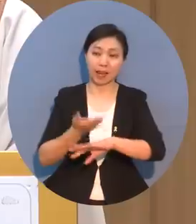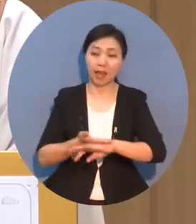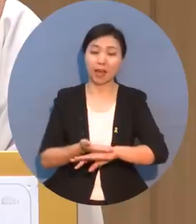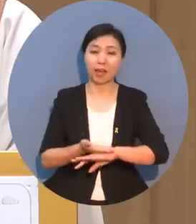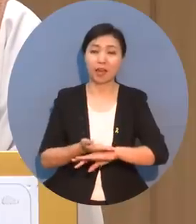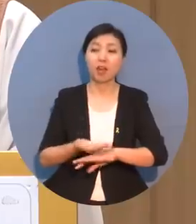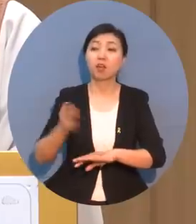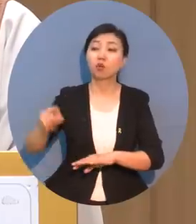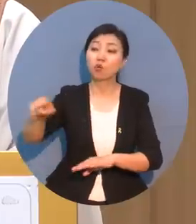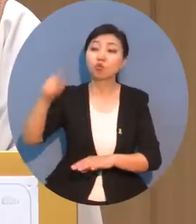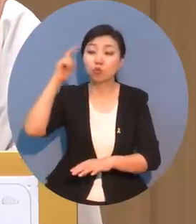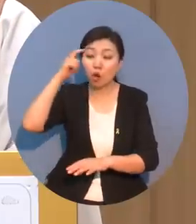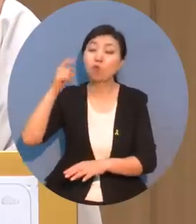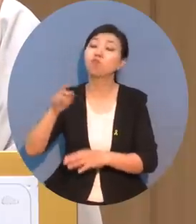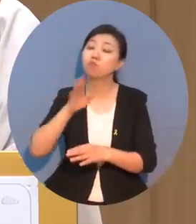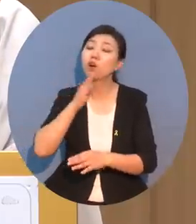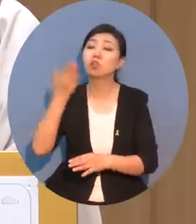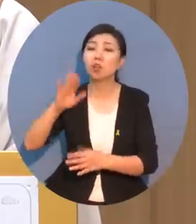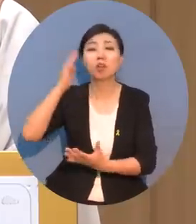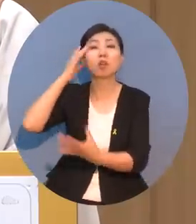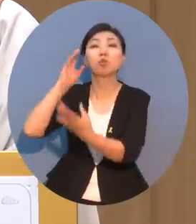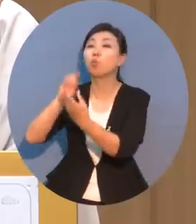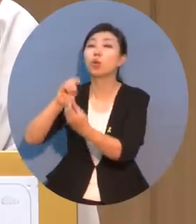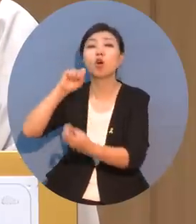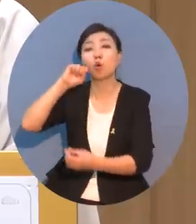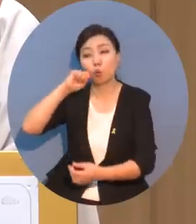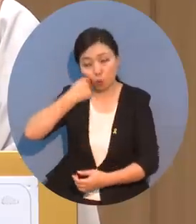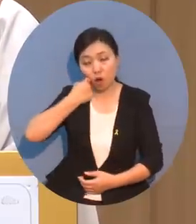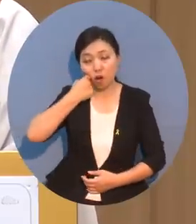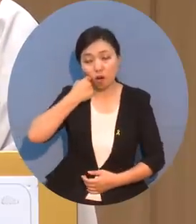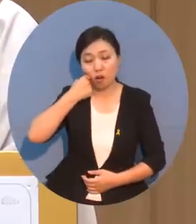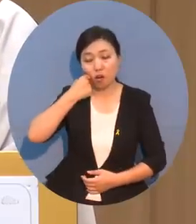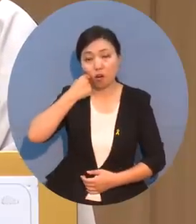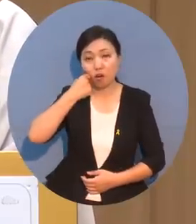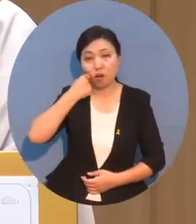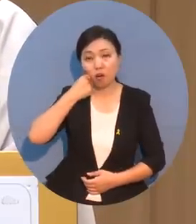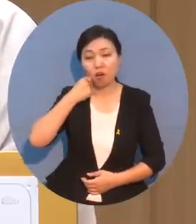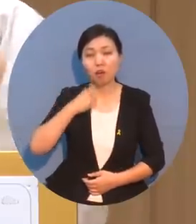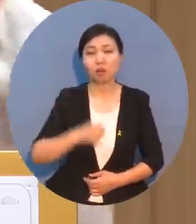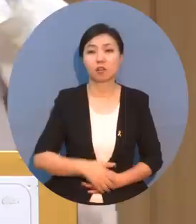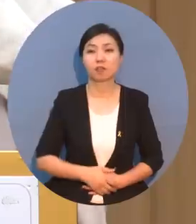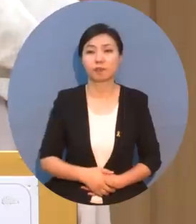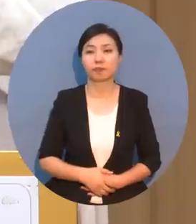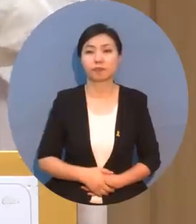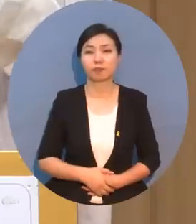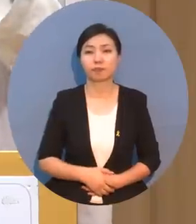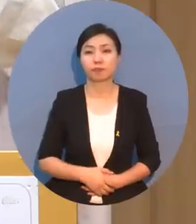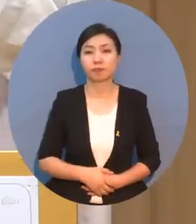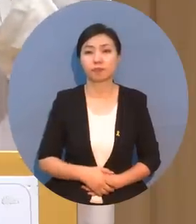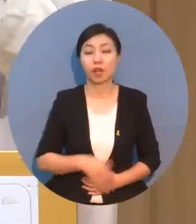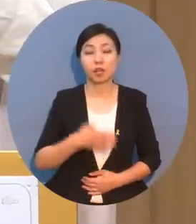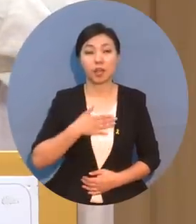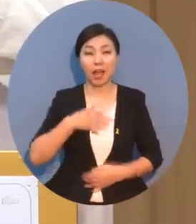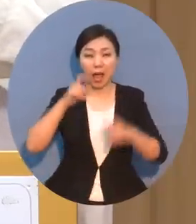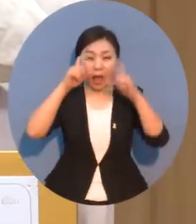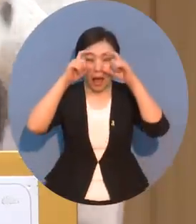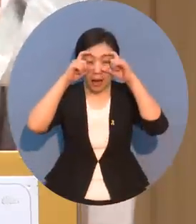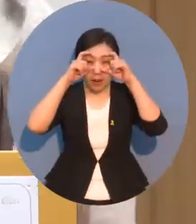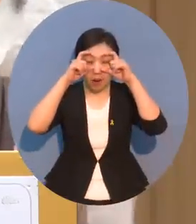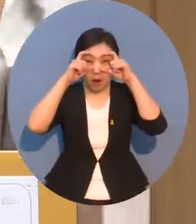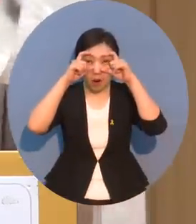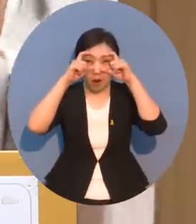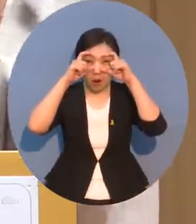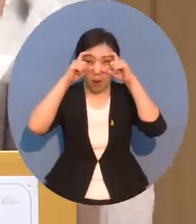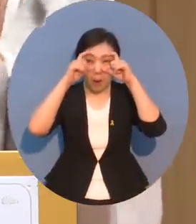그러나 나는 거기 동의 못한다. 그건 가능해. 나는 거기 동의 못한다. 내가 만약에 여기 지금 안경이